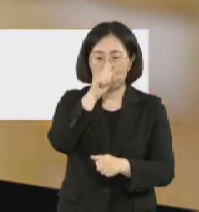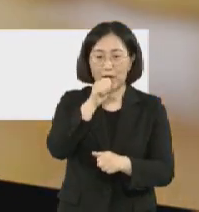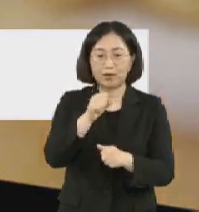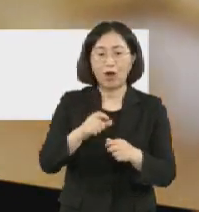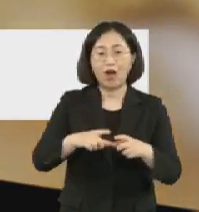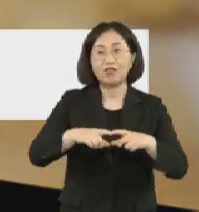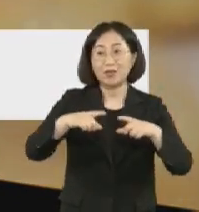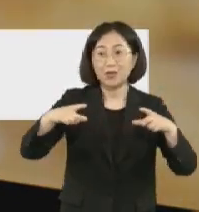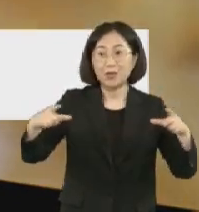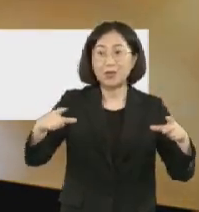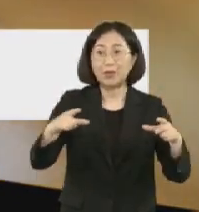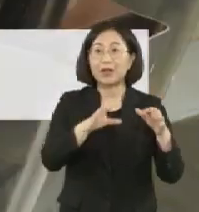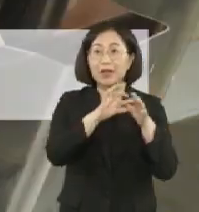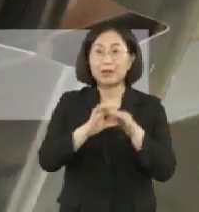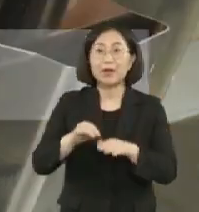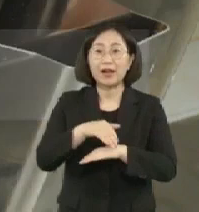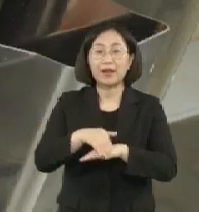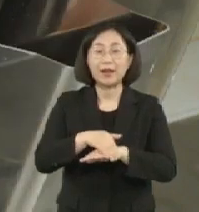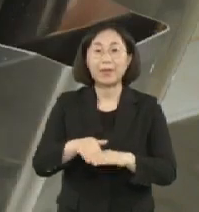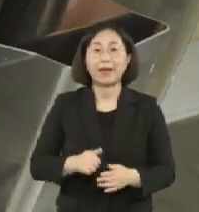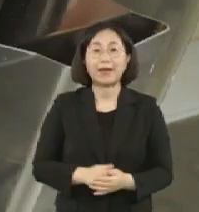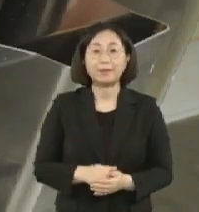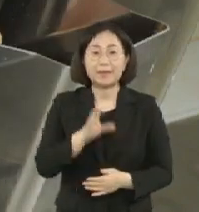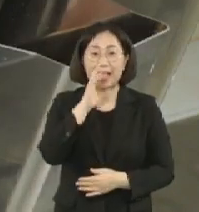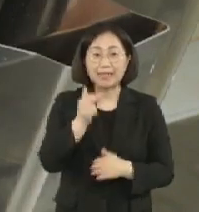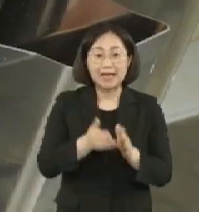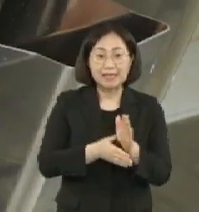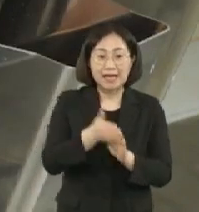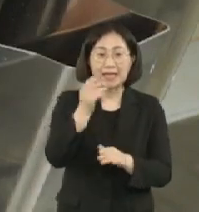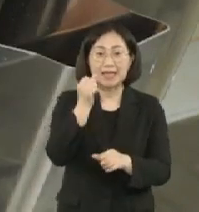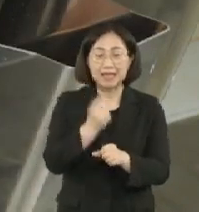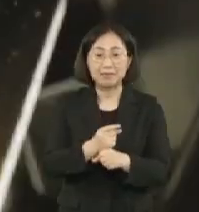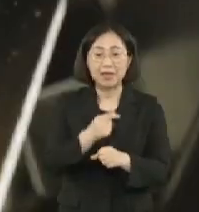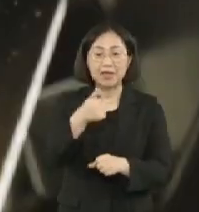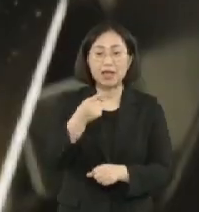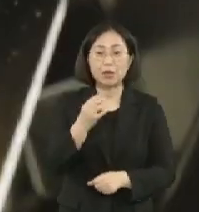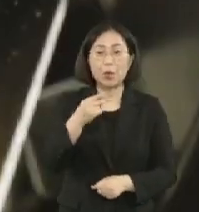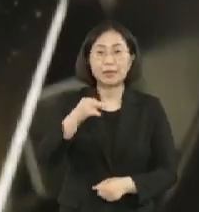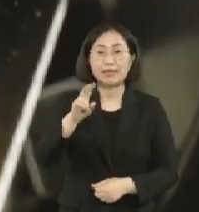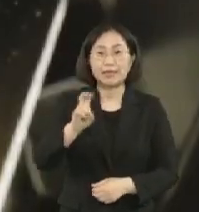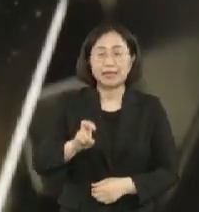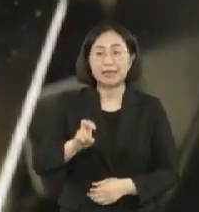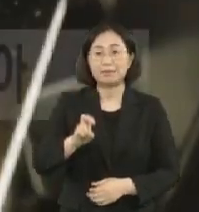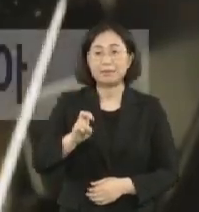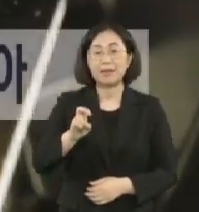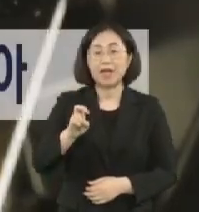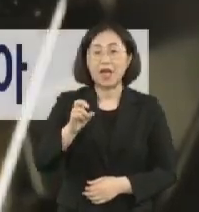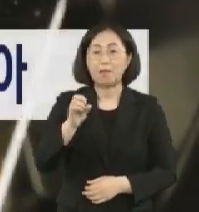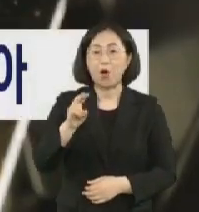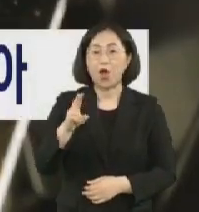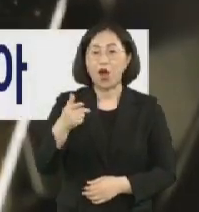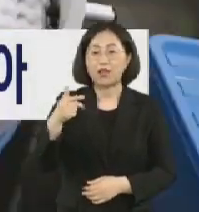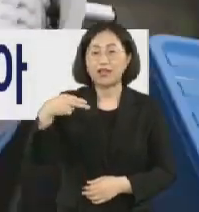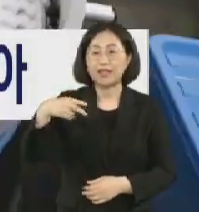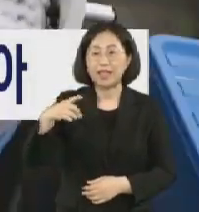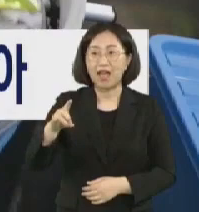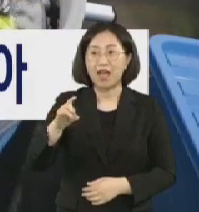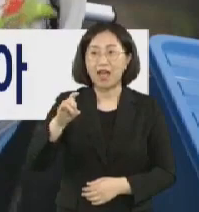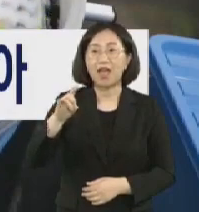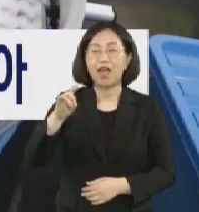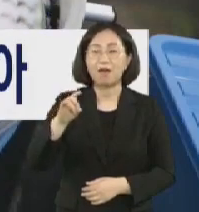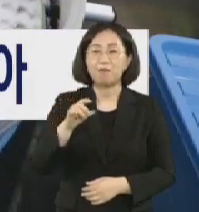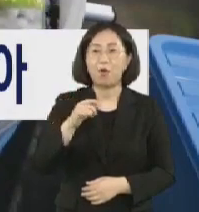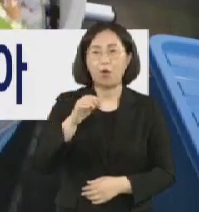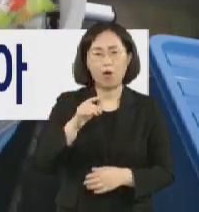확장해 나갈 계획이고요 아산시 에는 이미 농심과 동원 fm 빙 연세우유 매일 유업 뜸